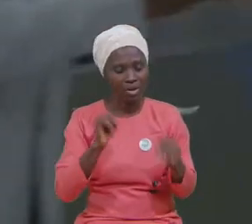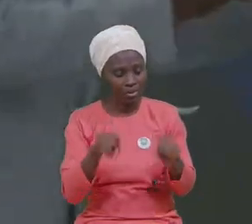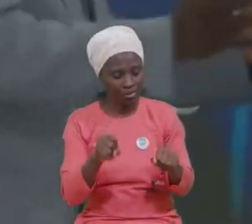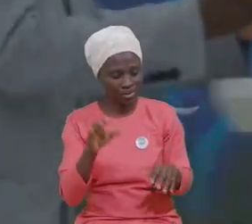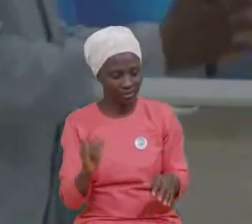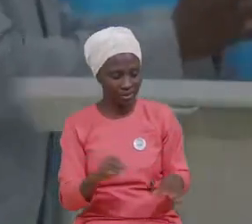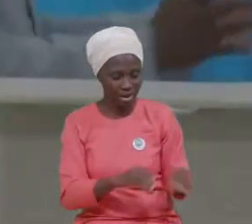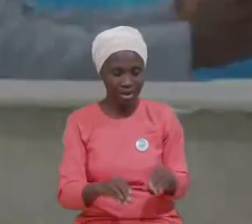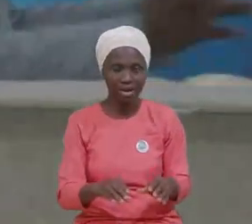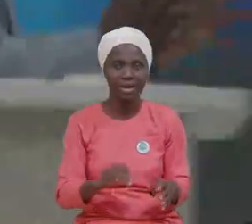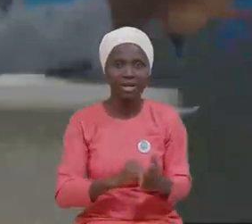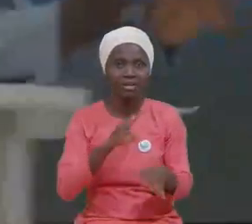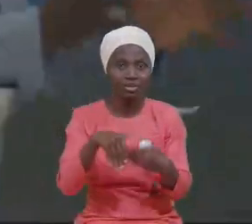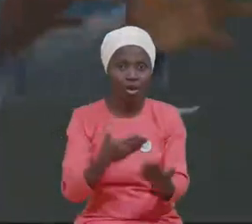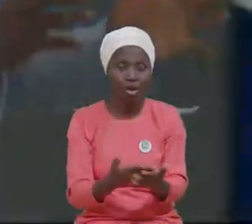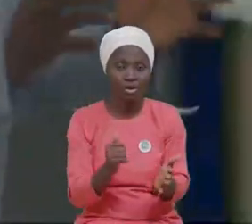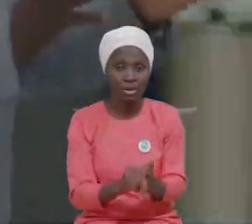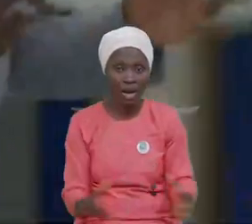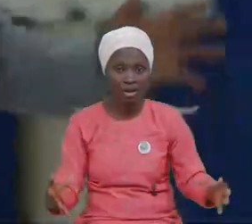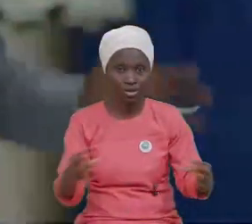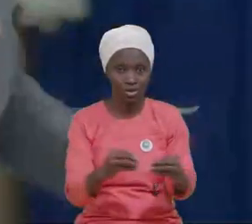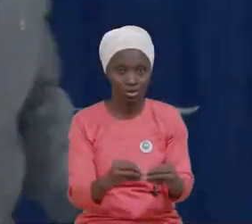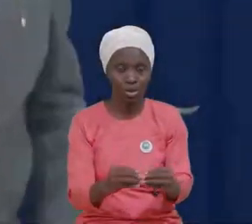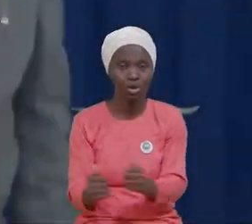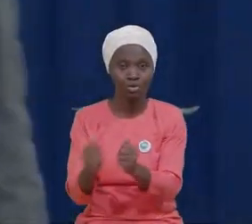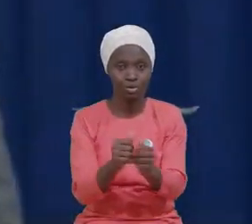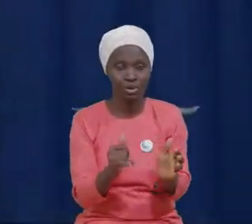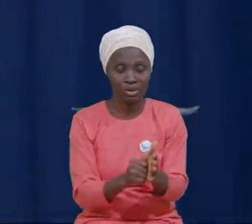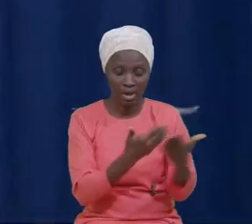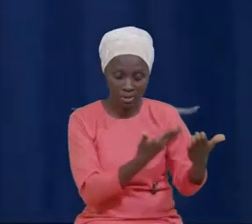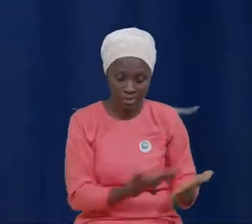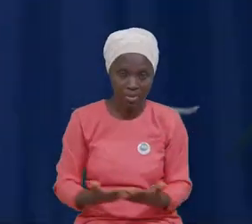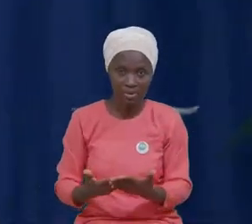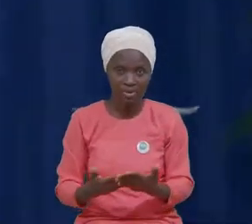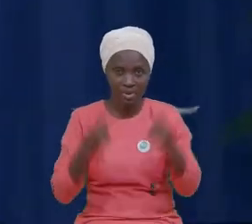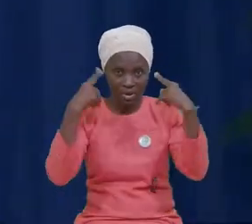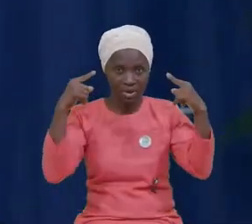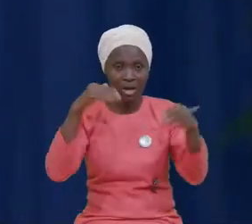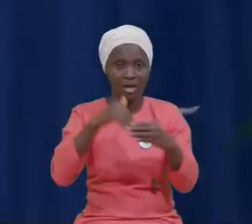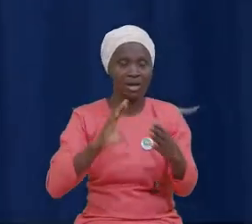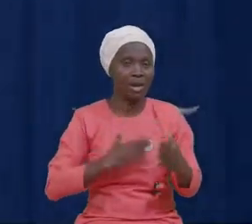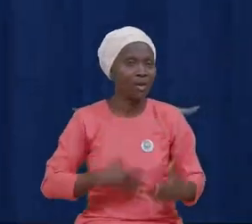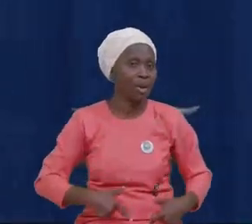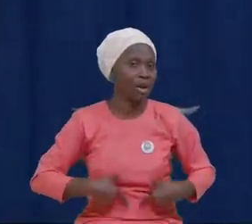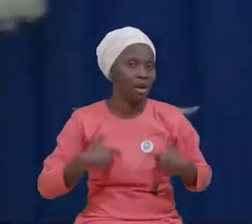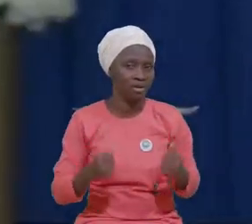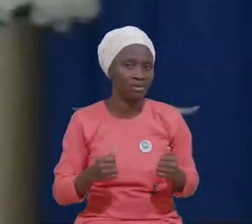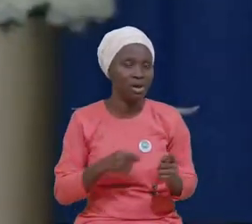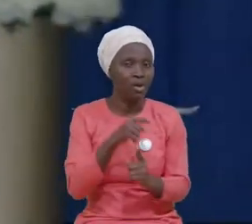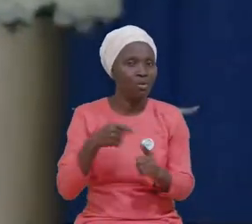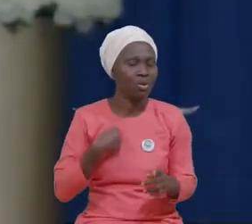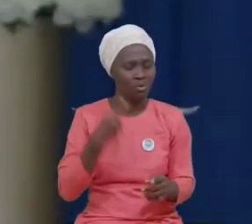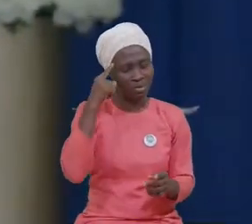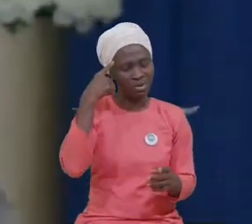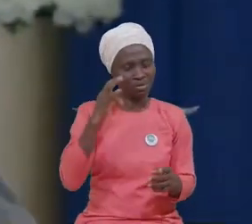J'ai agi. C'est tout cela, la somme totale qui apporte la réalisation dans nos vies. Et quand